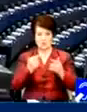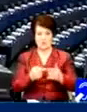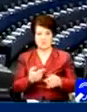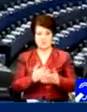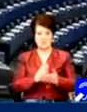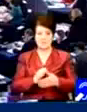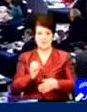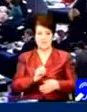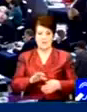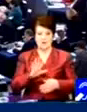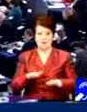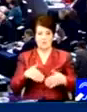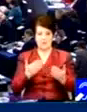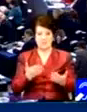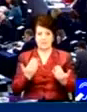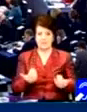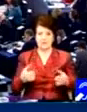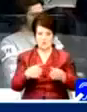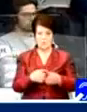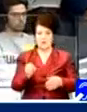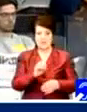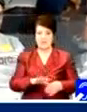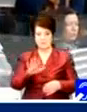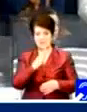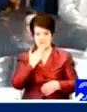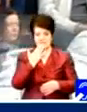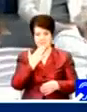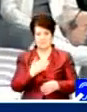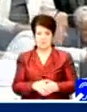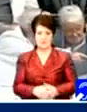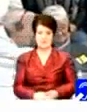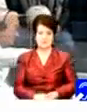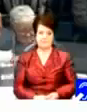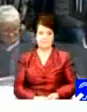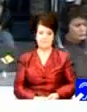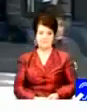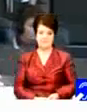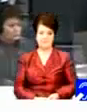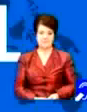formațiunile eurosceptice reprezentate acum de grupul Europa Națiunilor și Libertății.